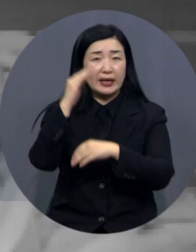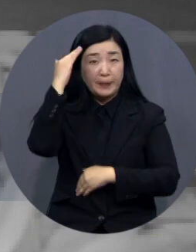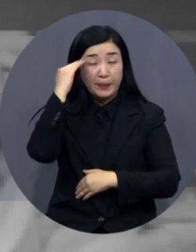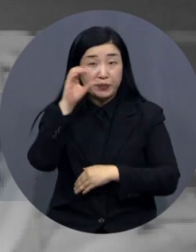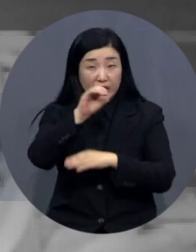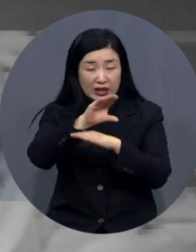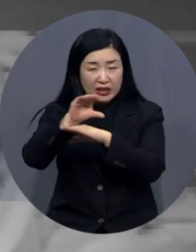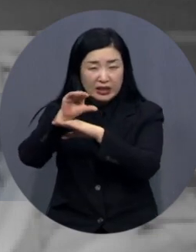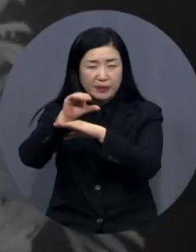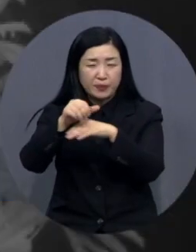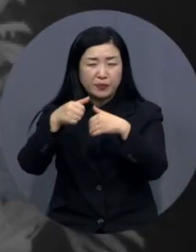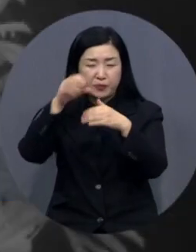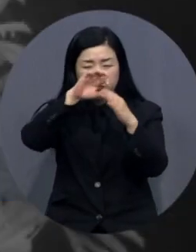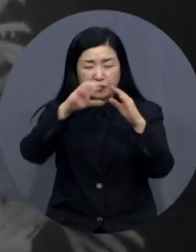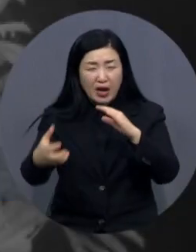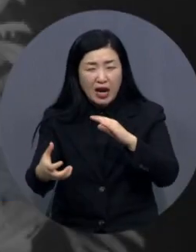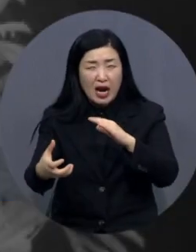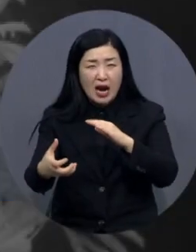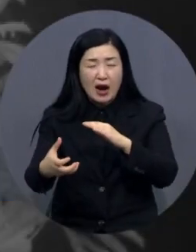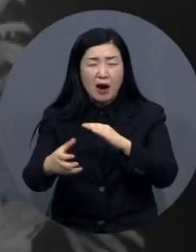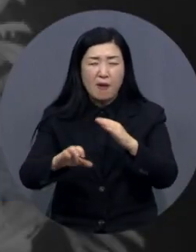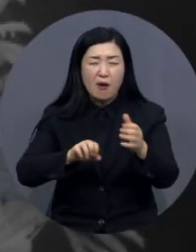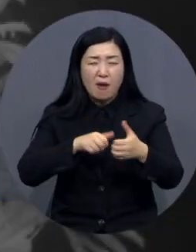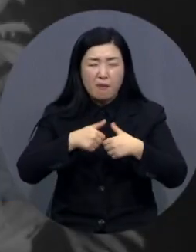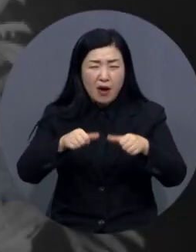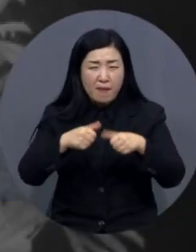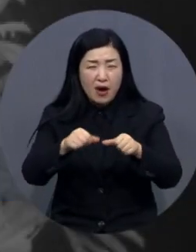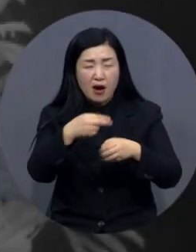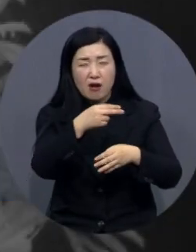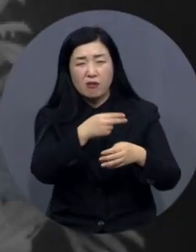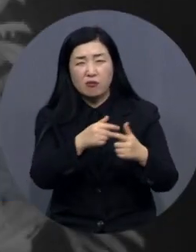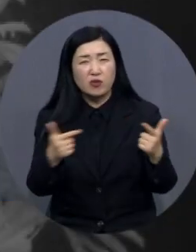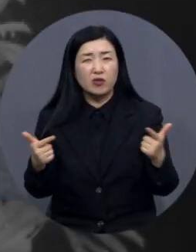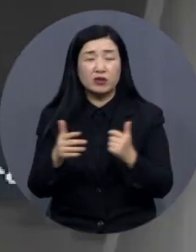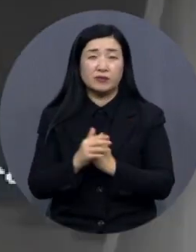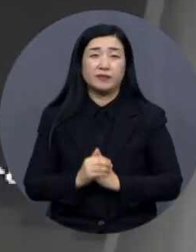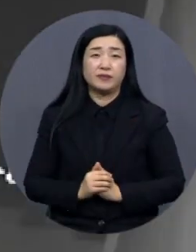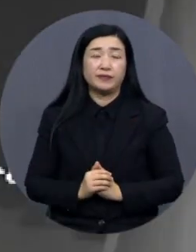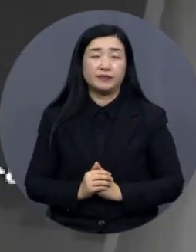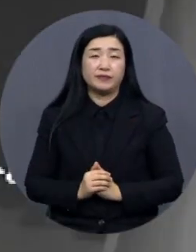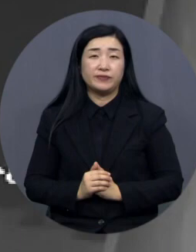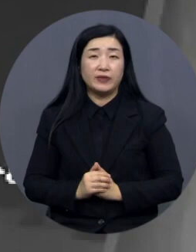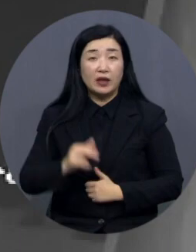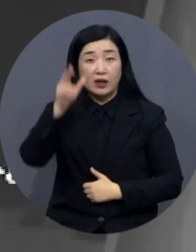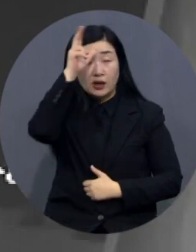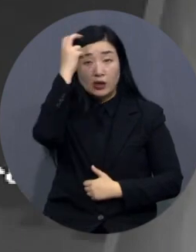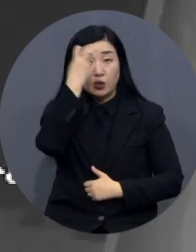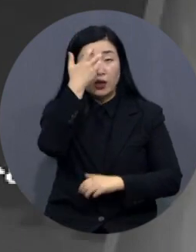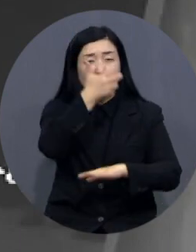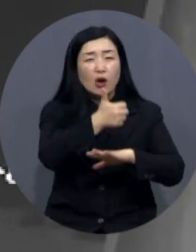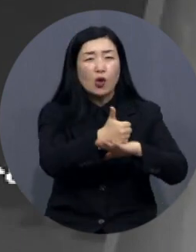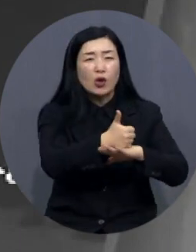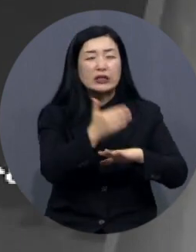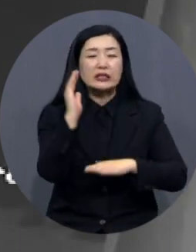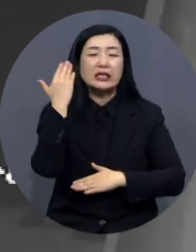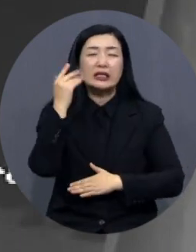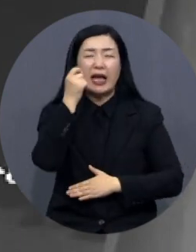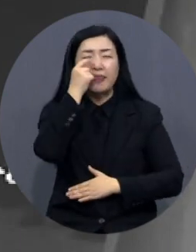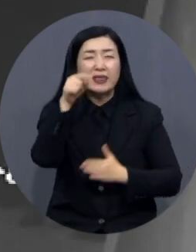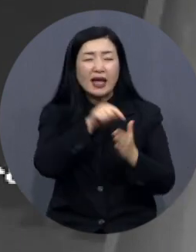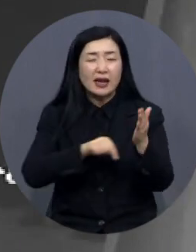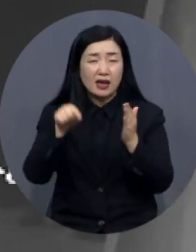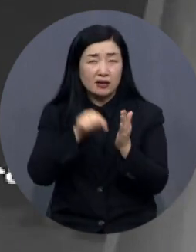유리 파편이나 뭐 물건들이 다 흐트러져 있는 상황을 보는 거는 경찰 조사 결과 이들은 최근 한 달여